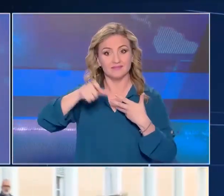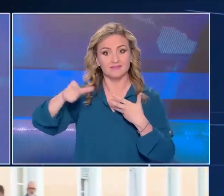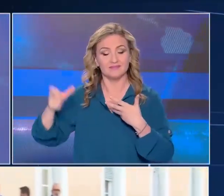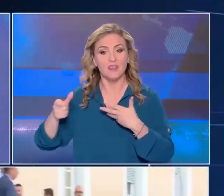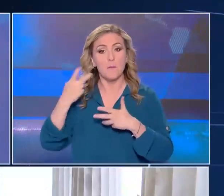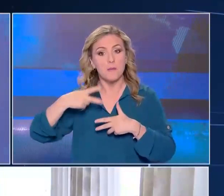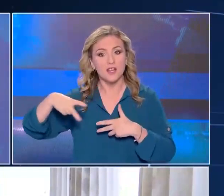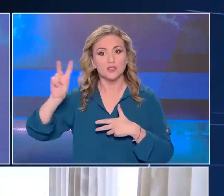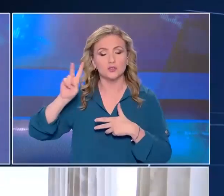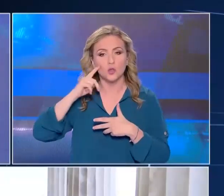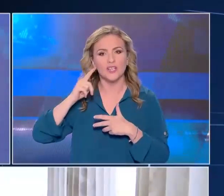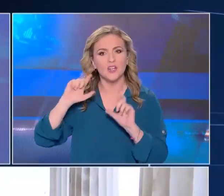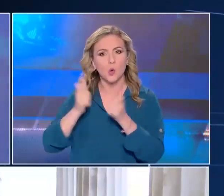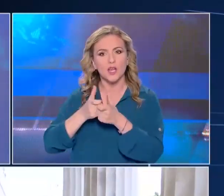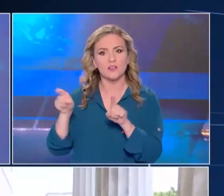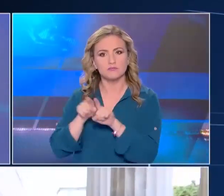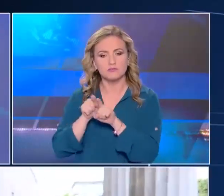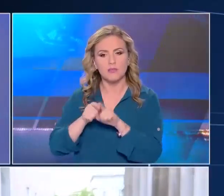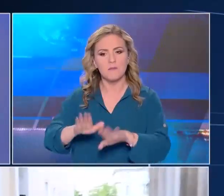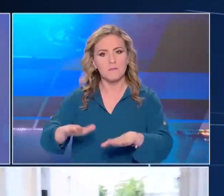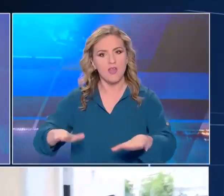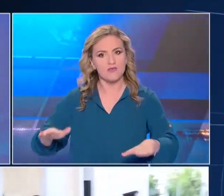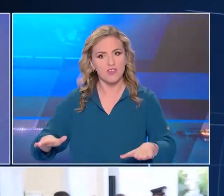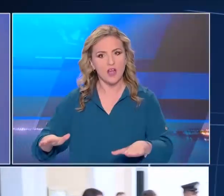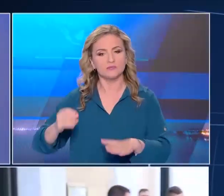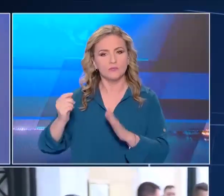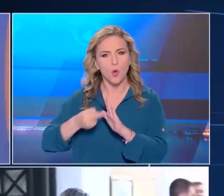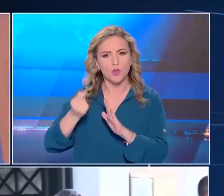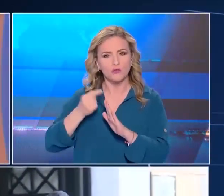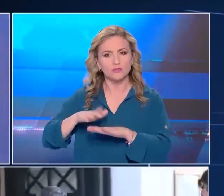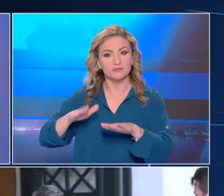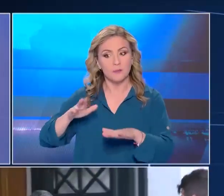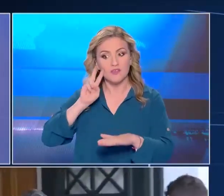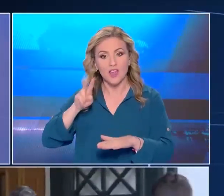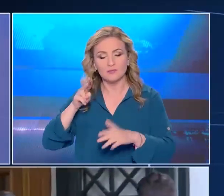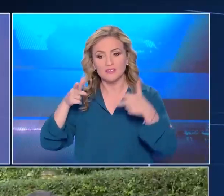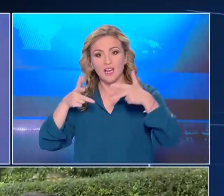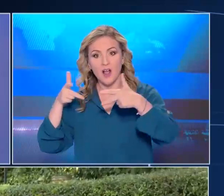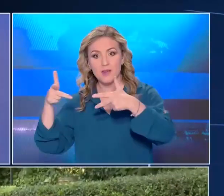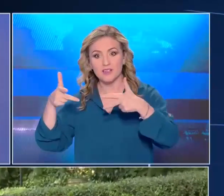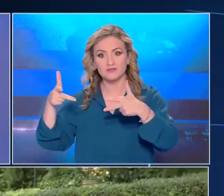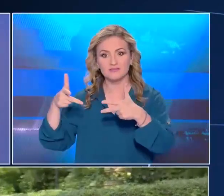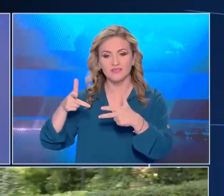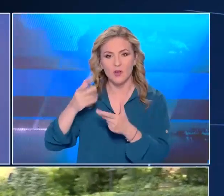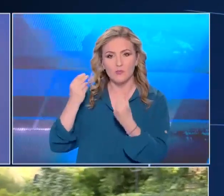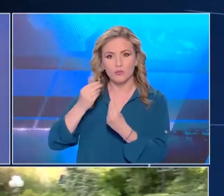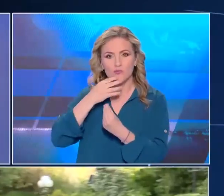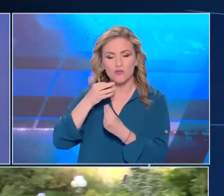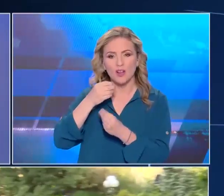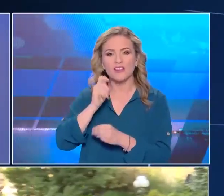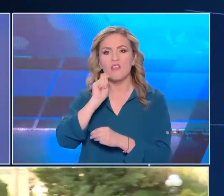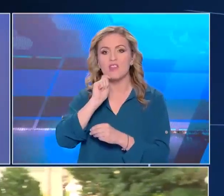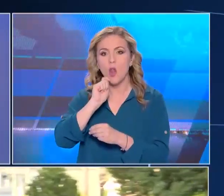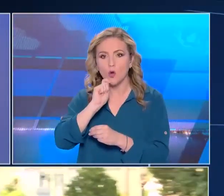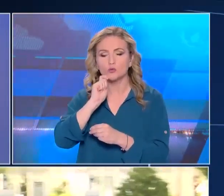οι περισσότεροι με τις οικογένειές τους και με τα παιδιά τους, που πολλές φορές έκλεψαν και την παράσταση εδώ στο περιστήλιο και στις δηλώσεις